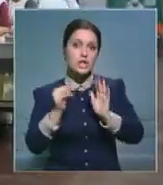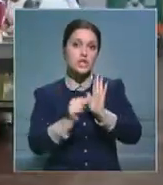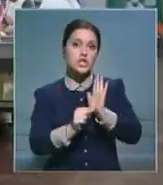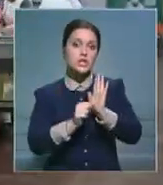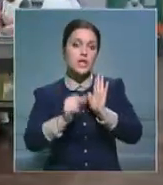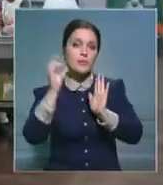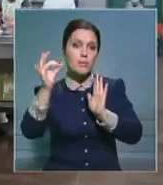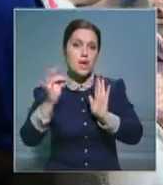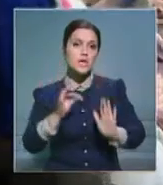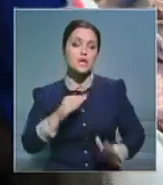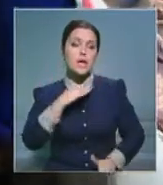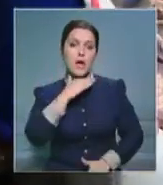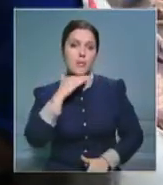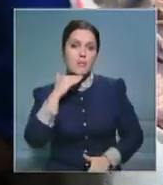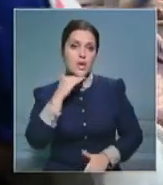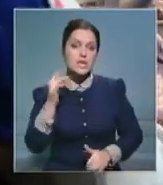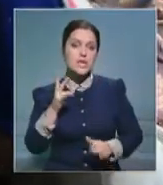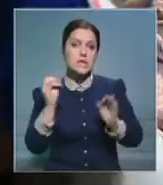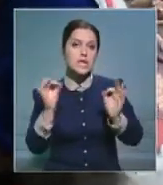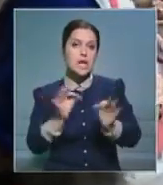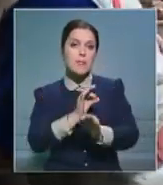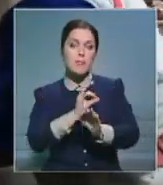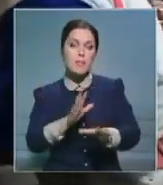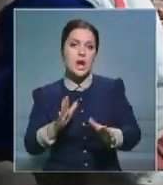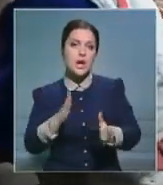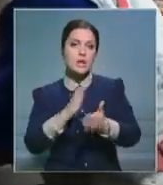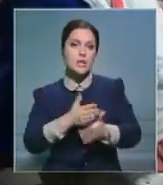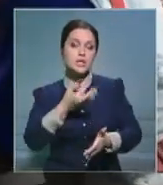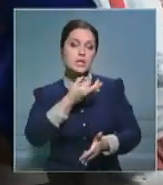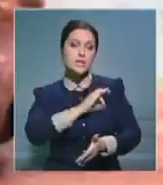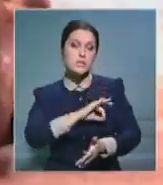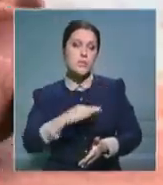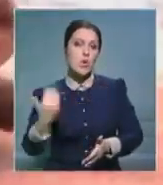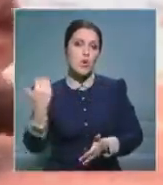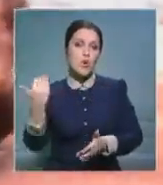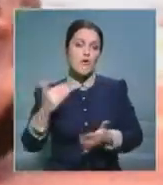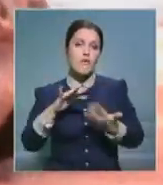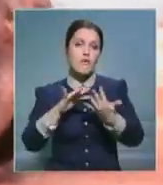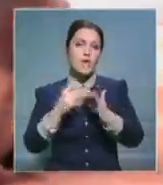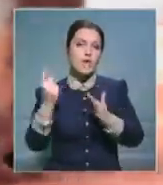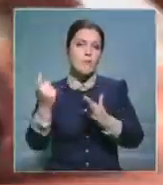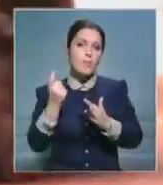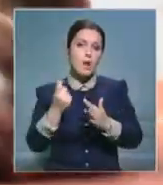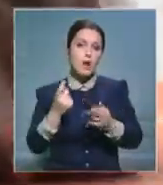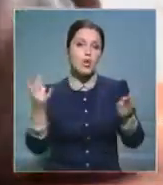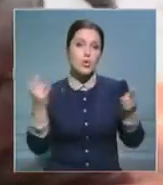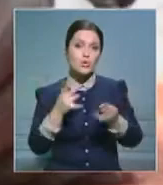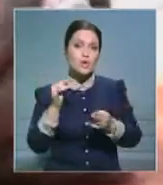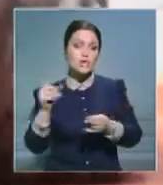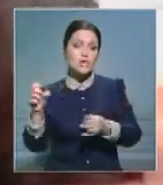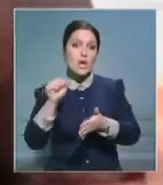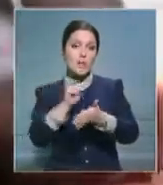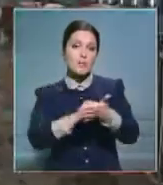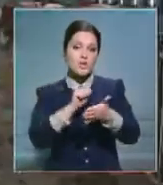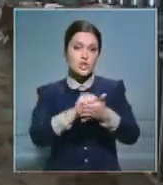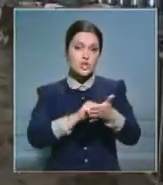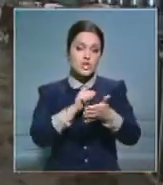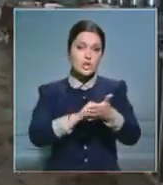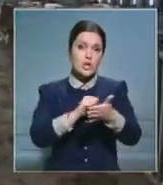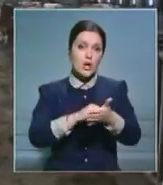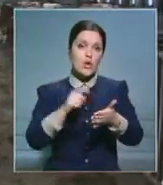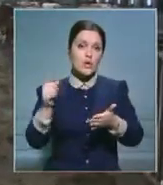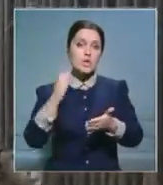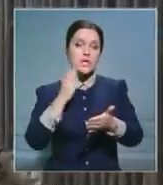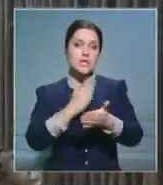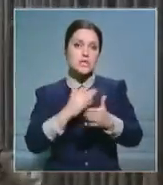82% производства молока и 60% мяса неправильно используется потенциал мелких фермерских хозяйств, из-за